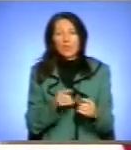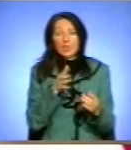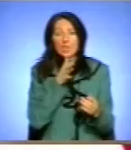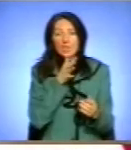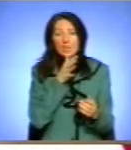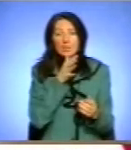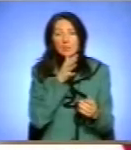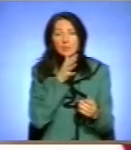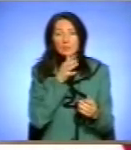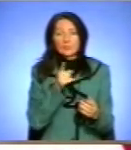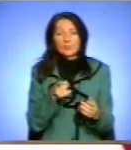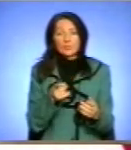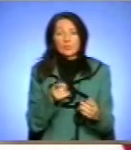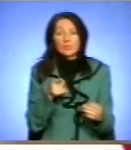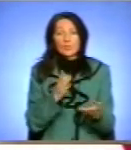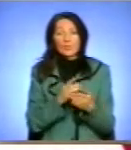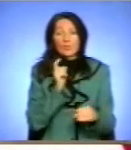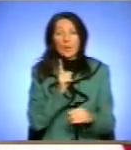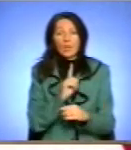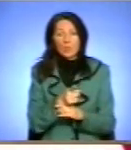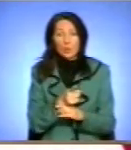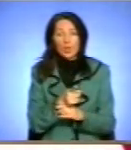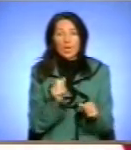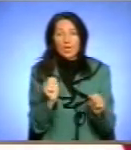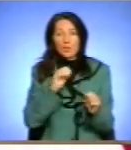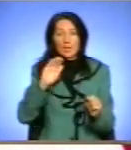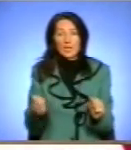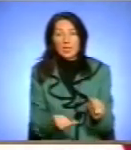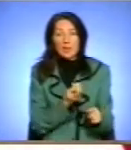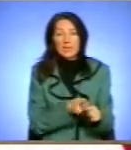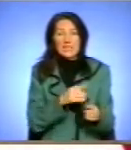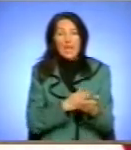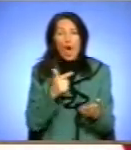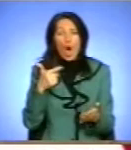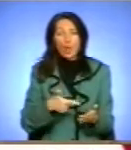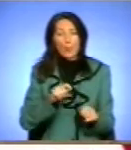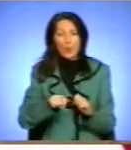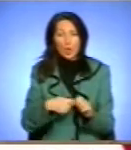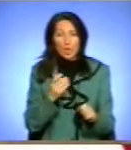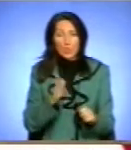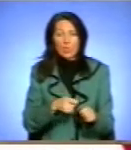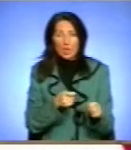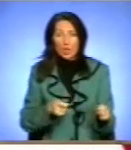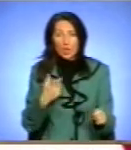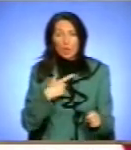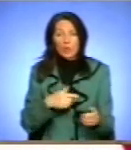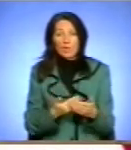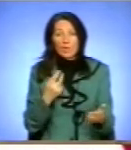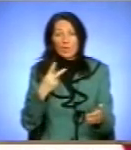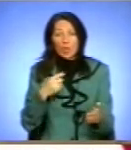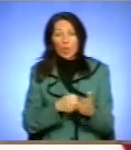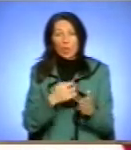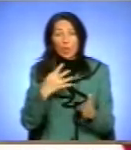так як вступає в дію, заборона на зимувальні ями, це грубе порушення. і буде тягнути за собою від 20 до